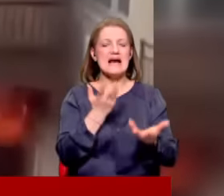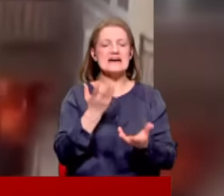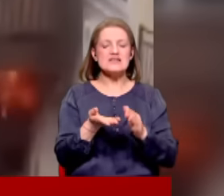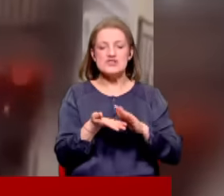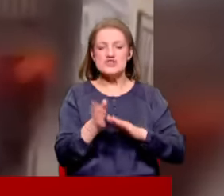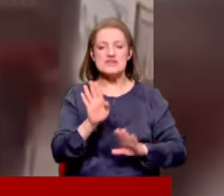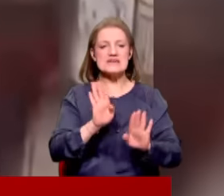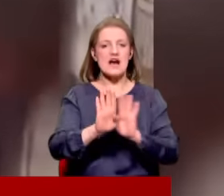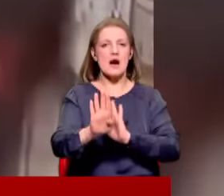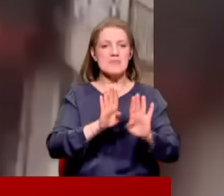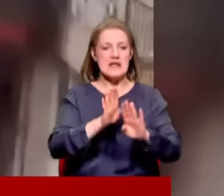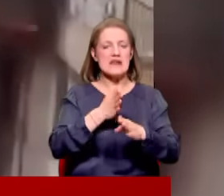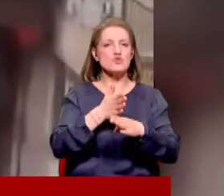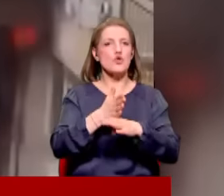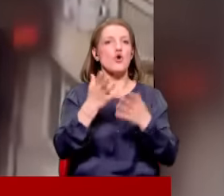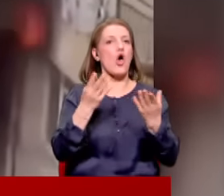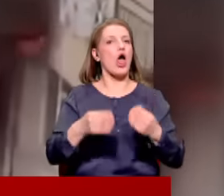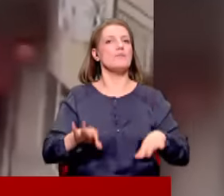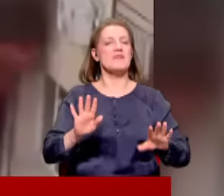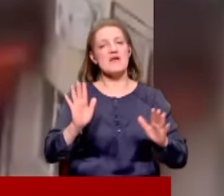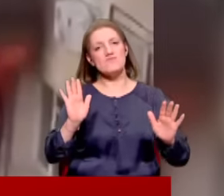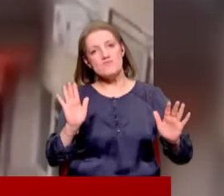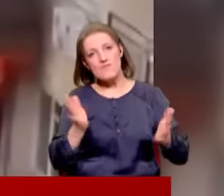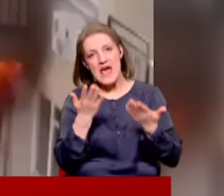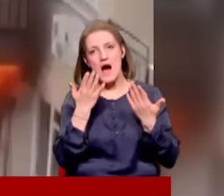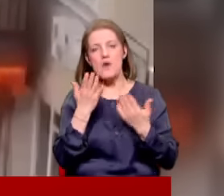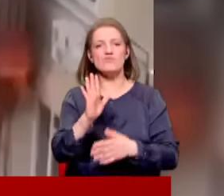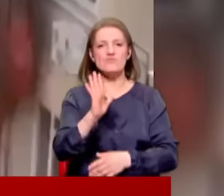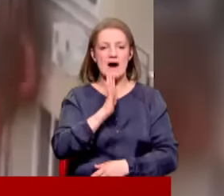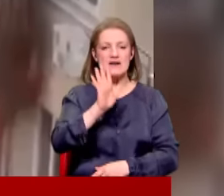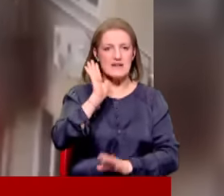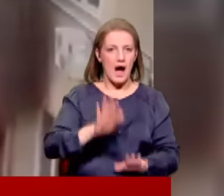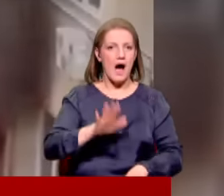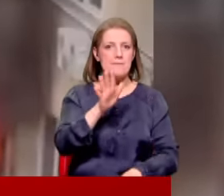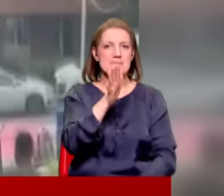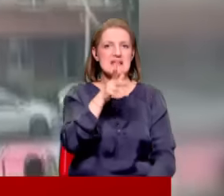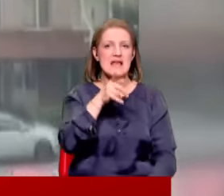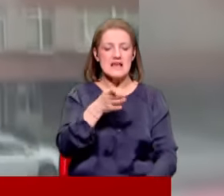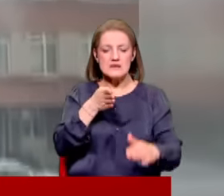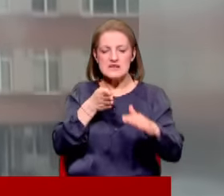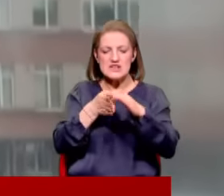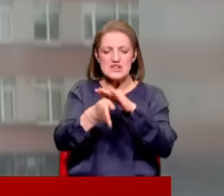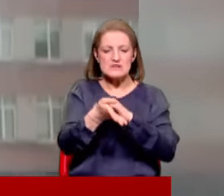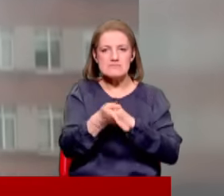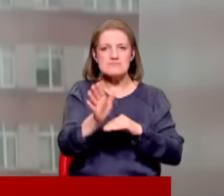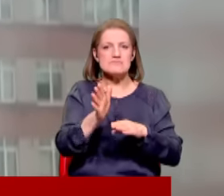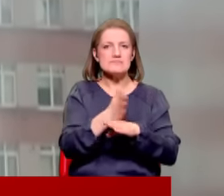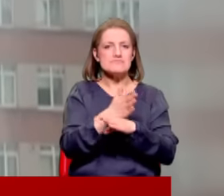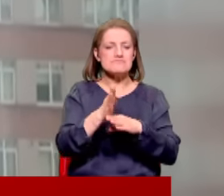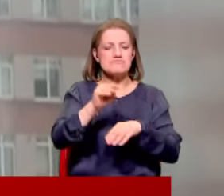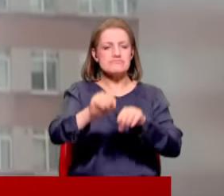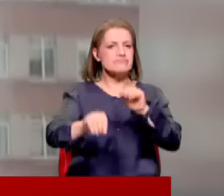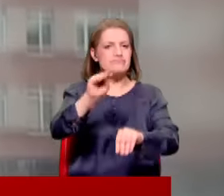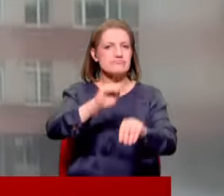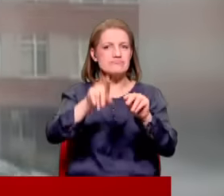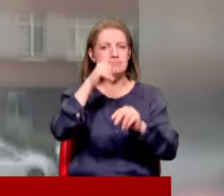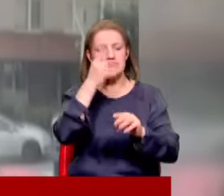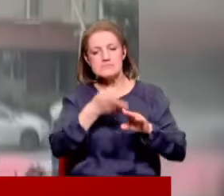kapılarının yeterli sayıda ve doğru olmadığı, ya da varsa bile önlerine geçişi engelleyici mani aksamlar koyularak